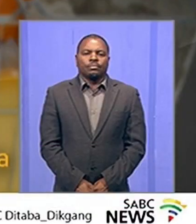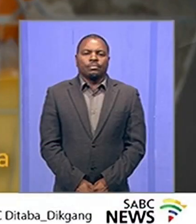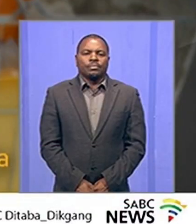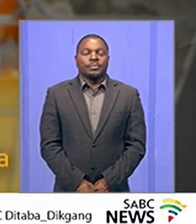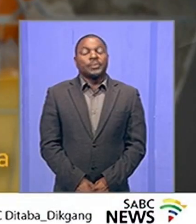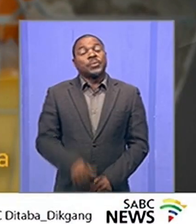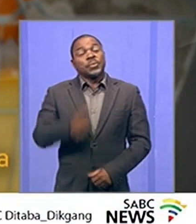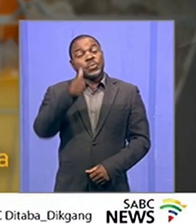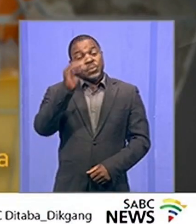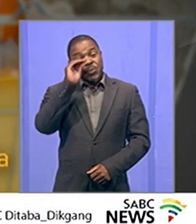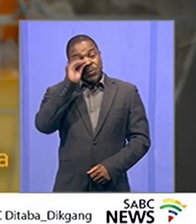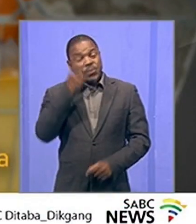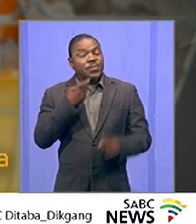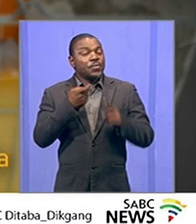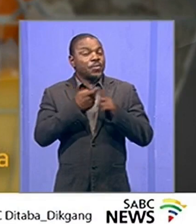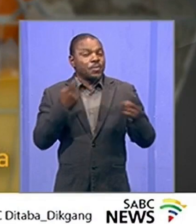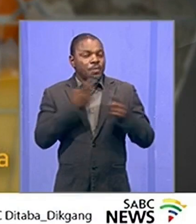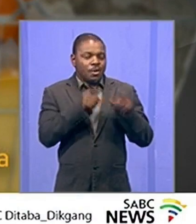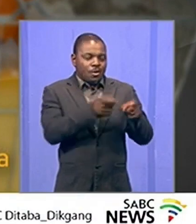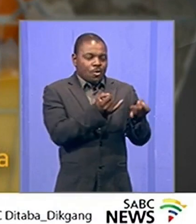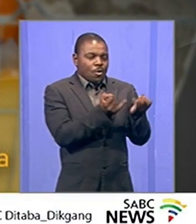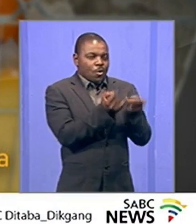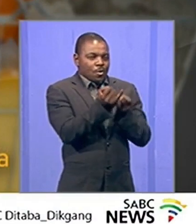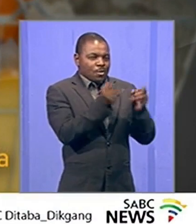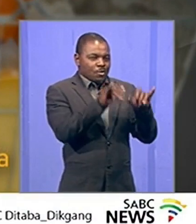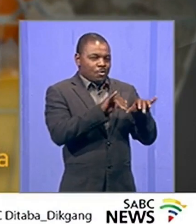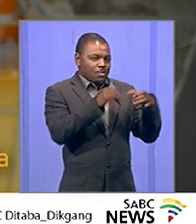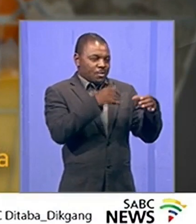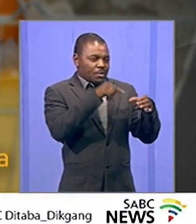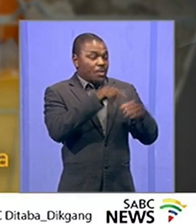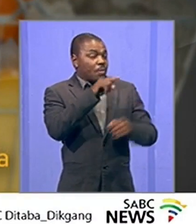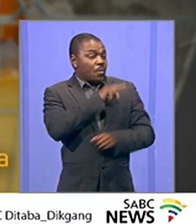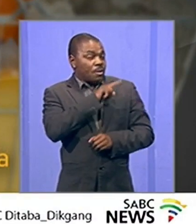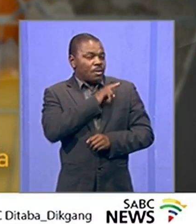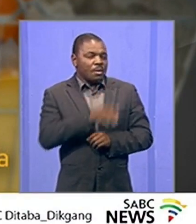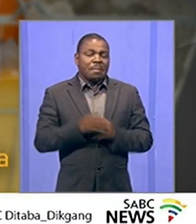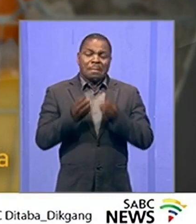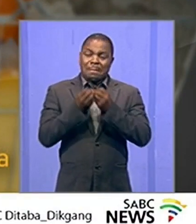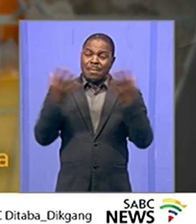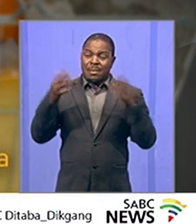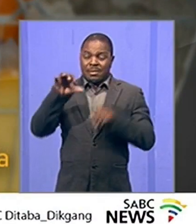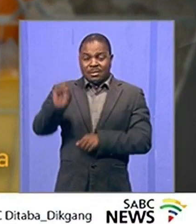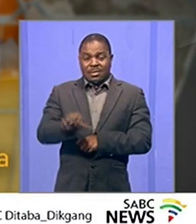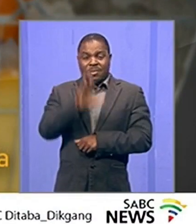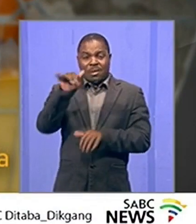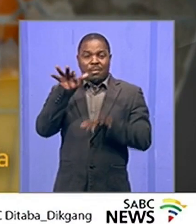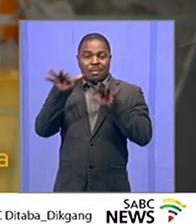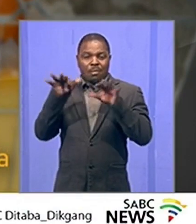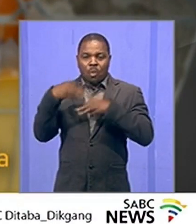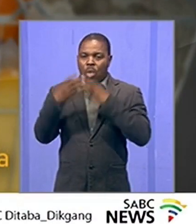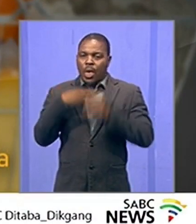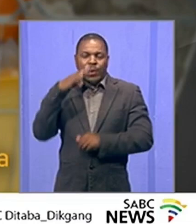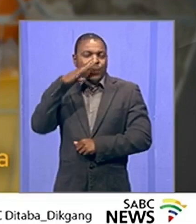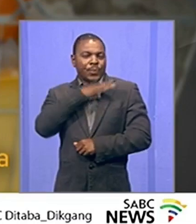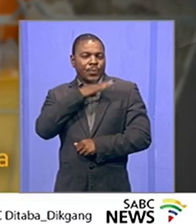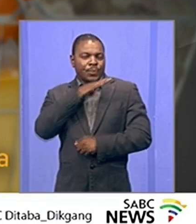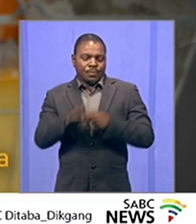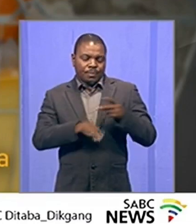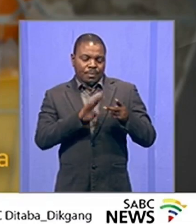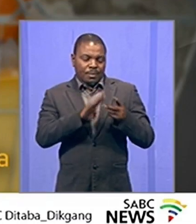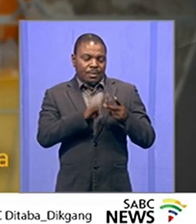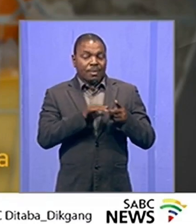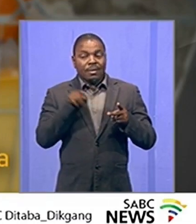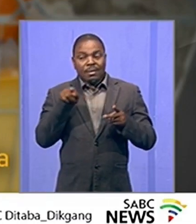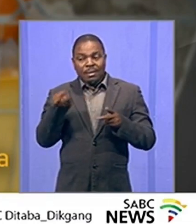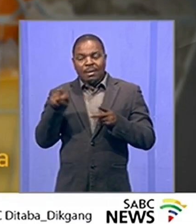Taba tse monate o tswa ho Competition Commission hobane boholo ba batho ka rana ha ba sebetse ebile ke kgahlano le molao